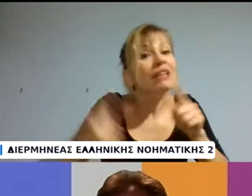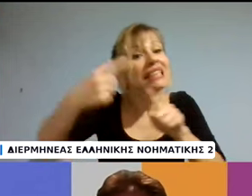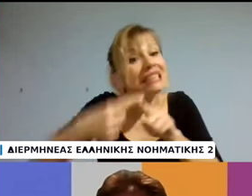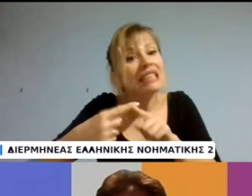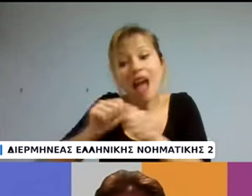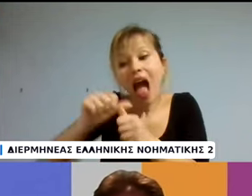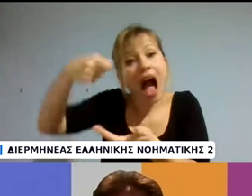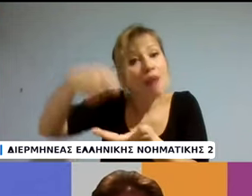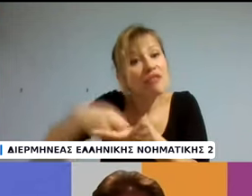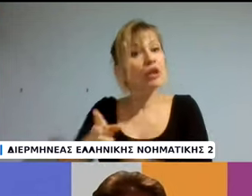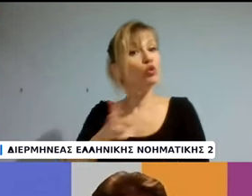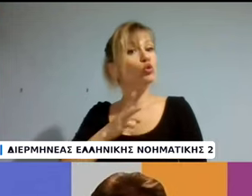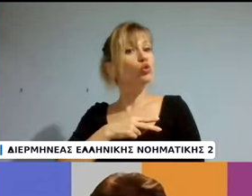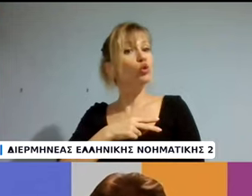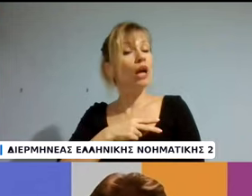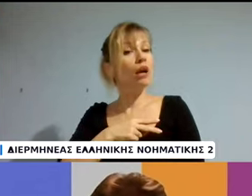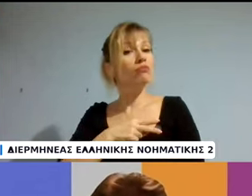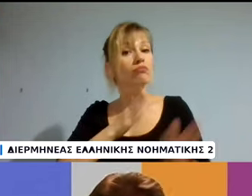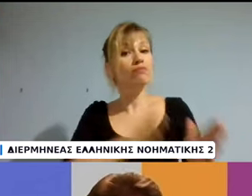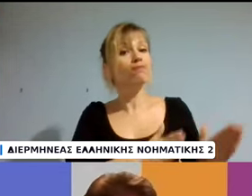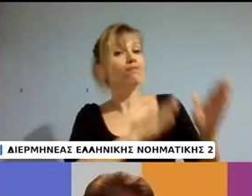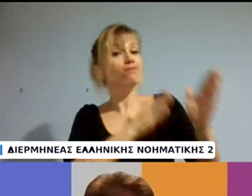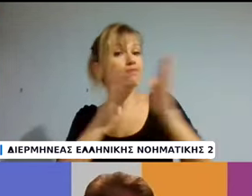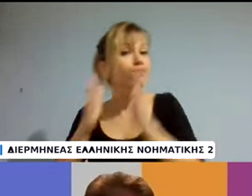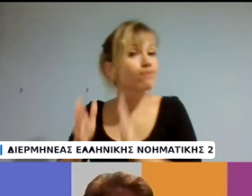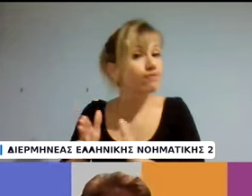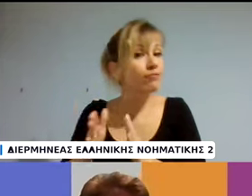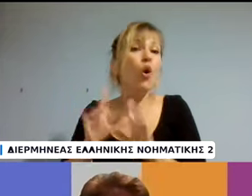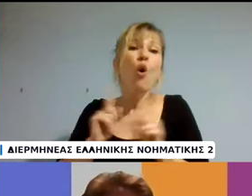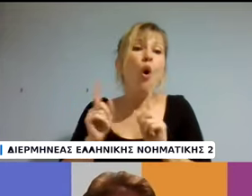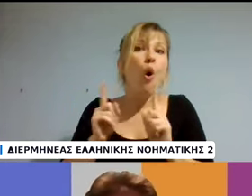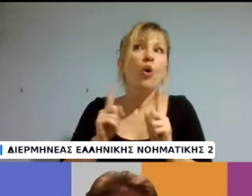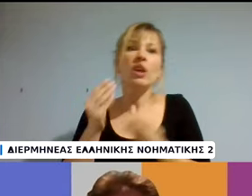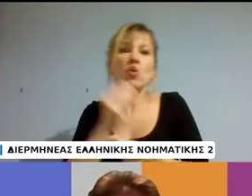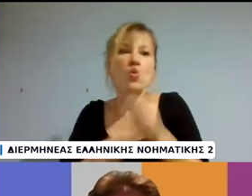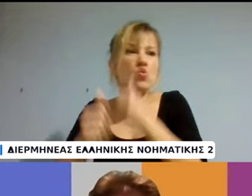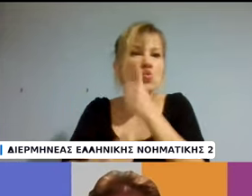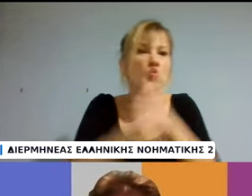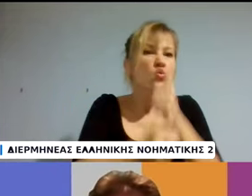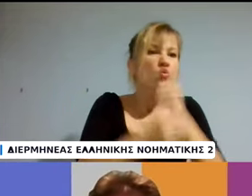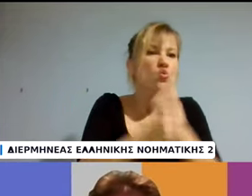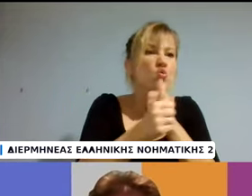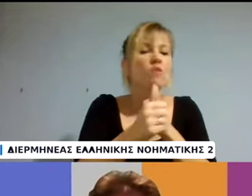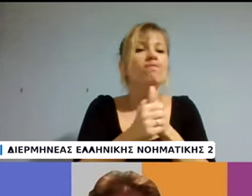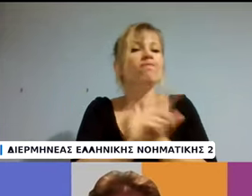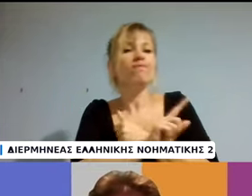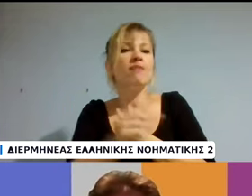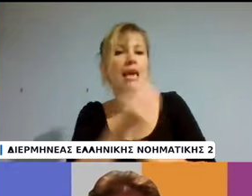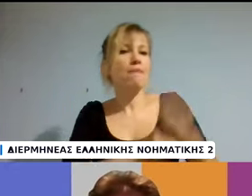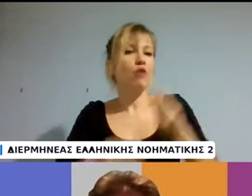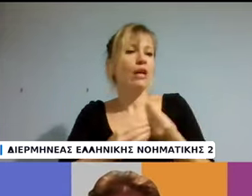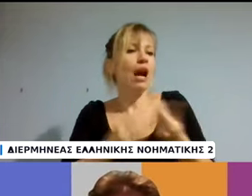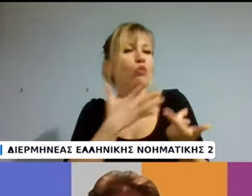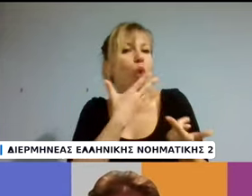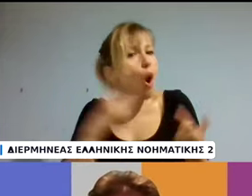ταυτοχρόνως να μην είναι αρνητικά ανταγωνιστικός, καταλαβαίνω, πώς θα μπορούσε να κινηθεί ένας νέος